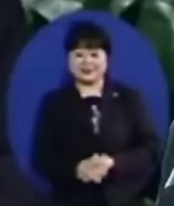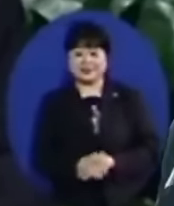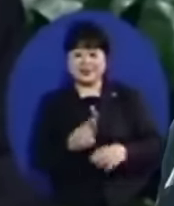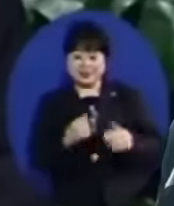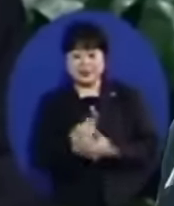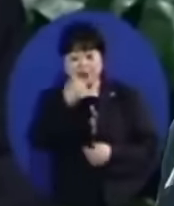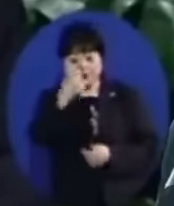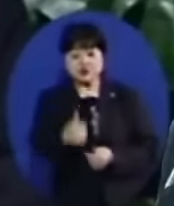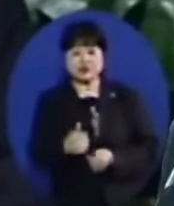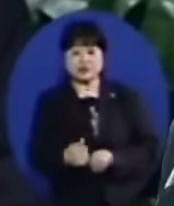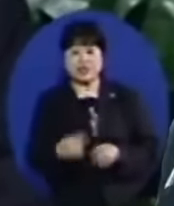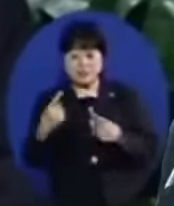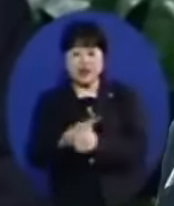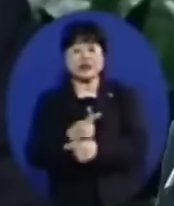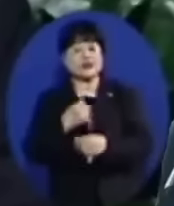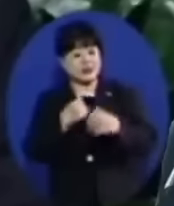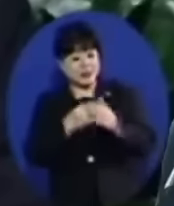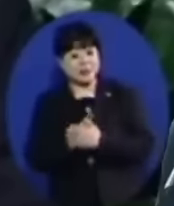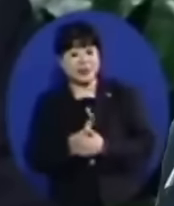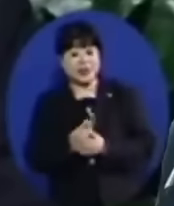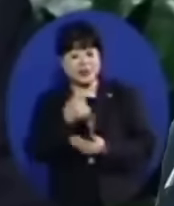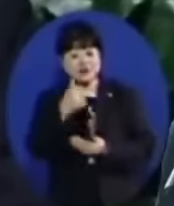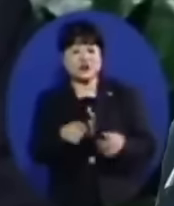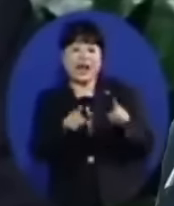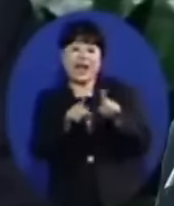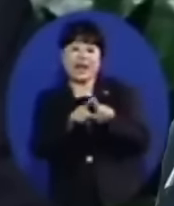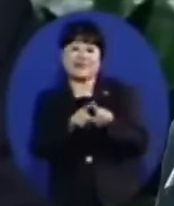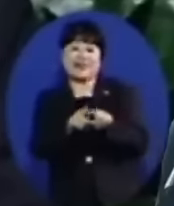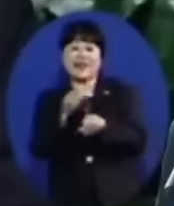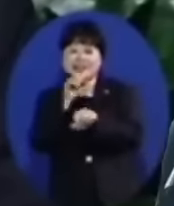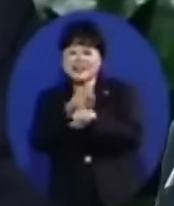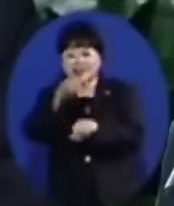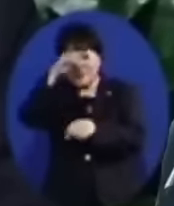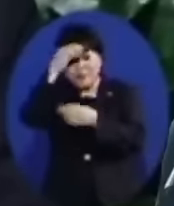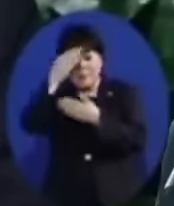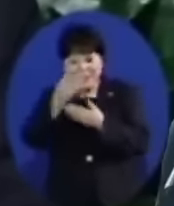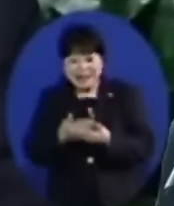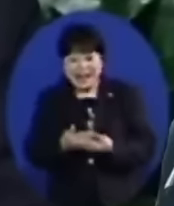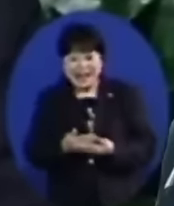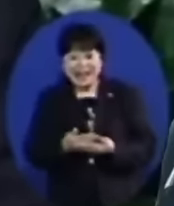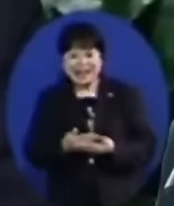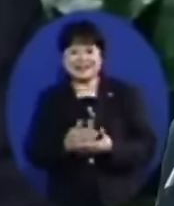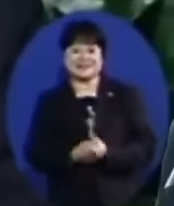그러므로 주인이 달라졌기 때문에 주인과 같이 있으면 주인 성격을 닮게 돼요.